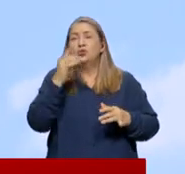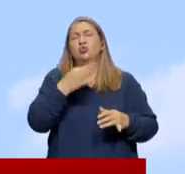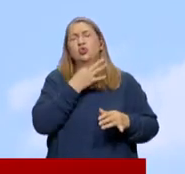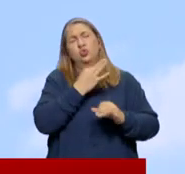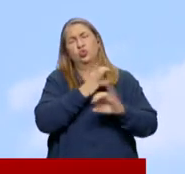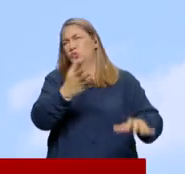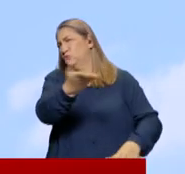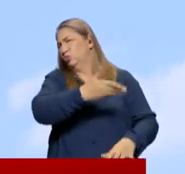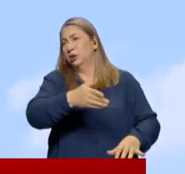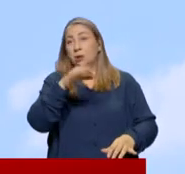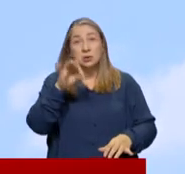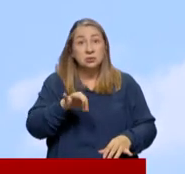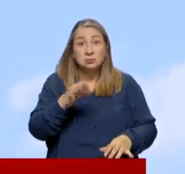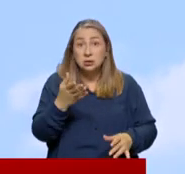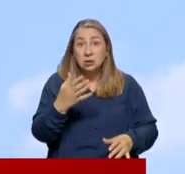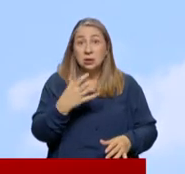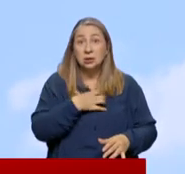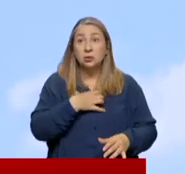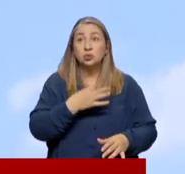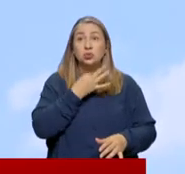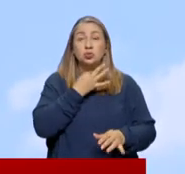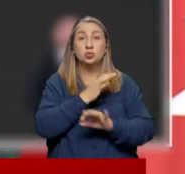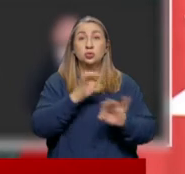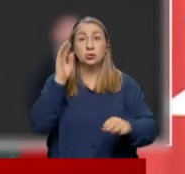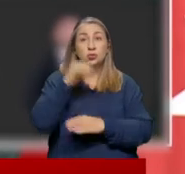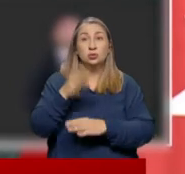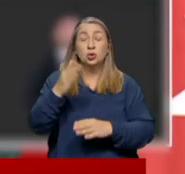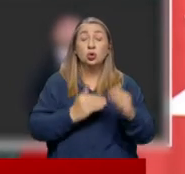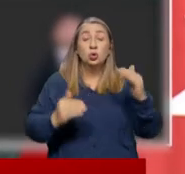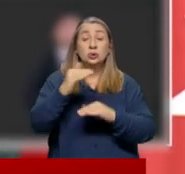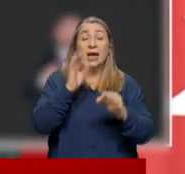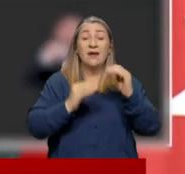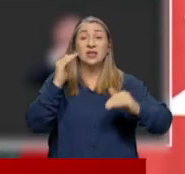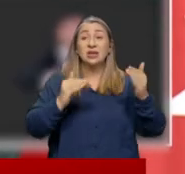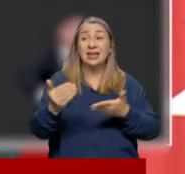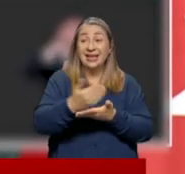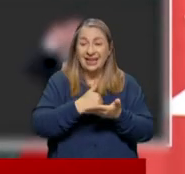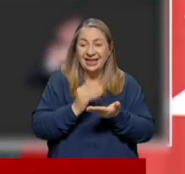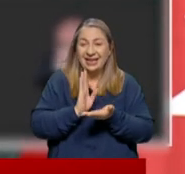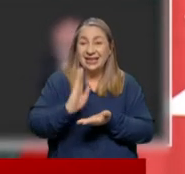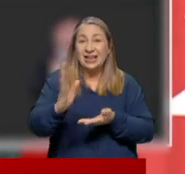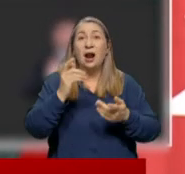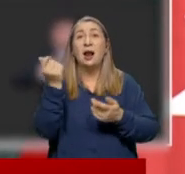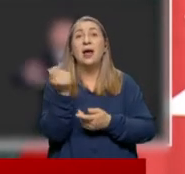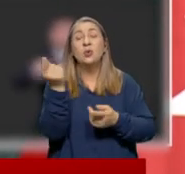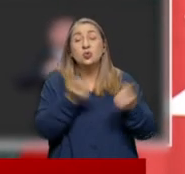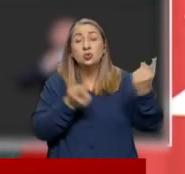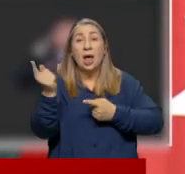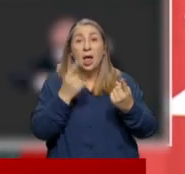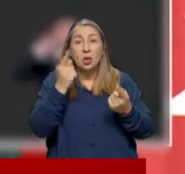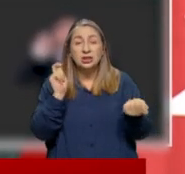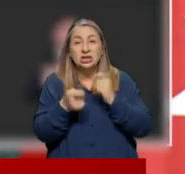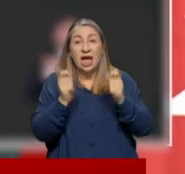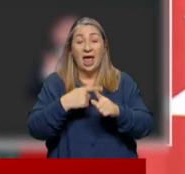şükürsüzlükle suçluyorlar the şimdi kendileri şükürsüz diye düşündük yüksek Enflasyonun gelir ve giden rakamlarında yol açtığı